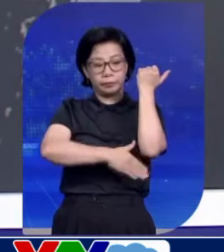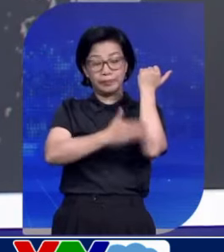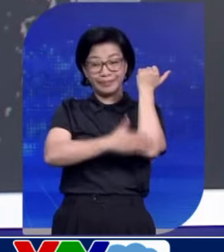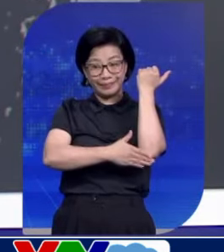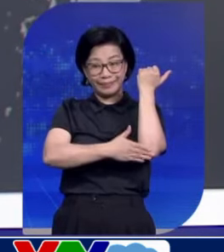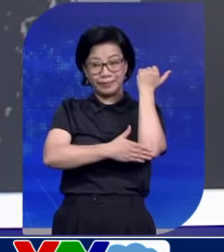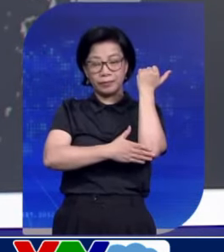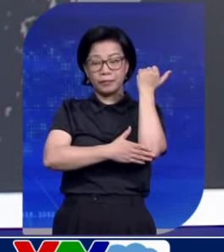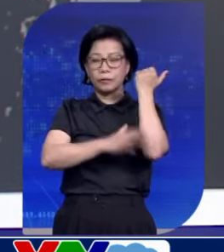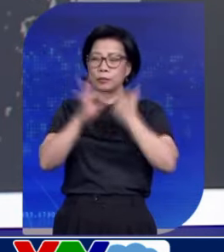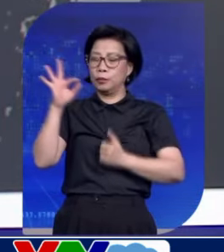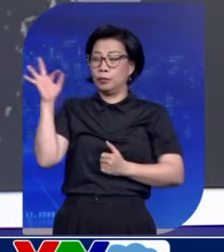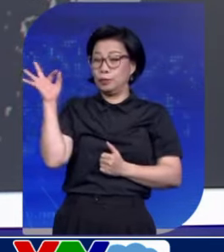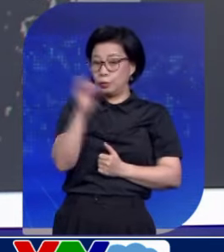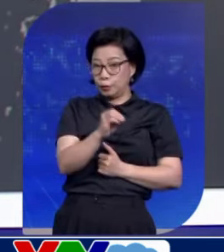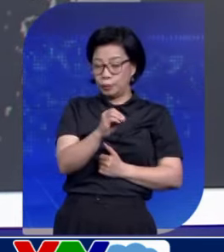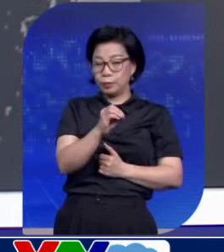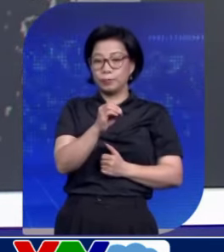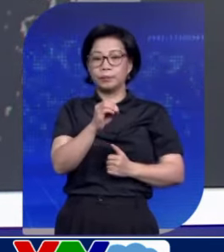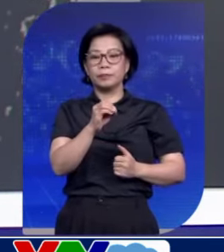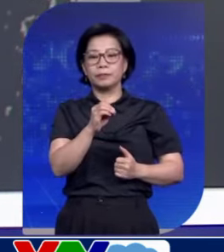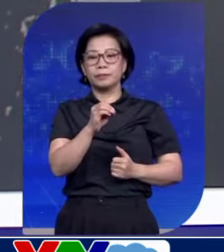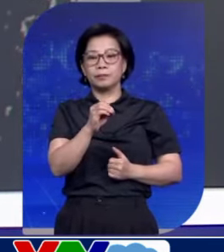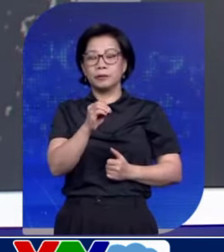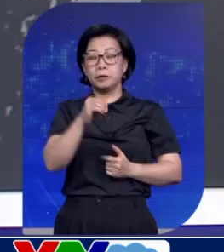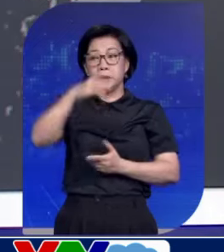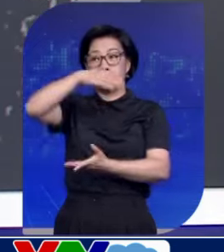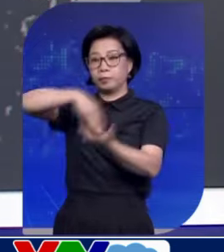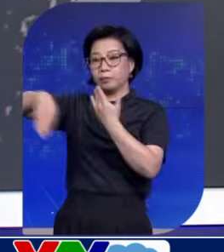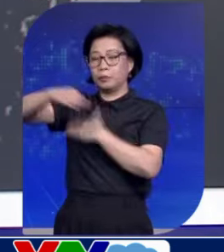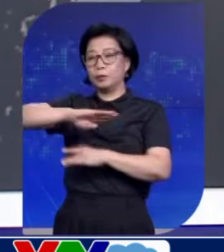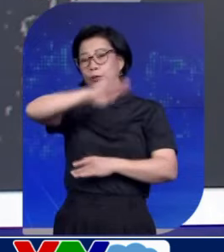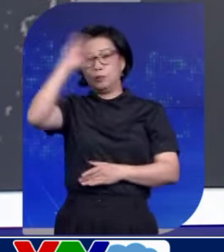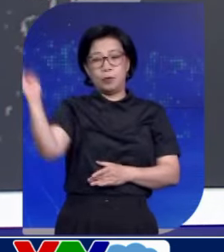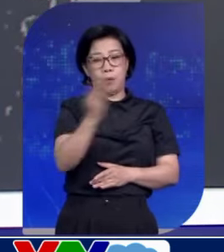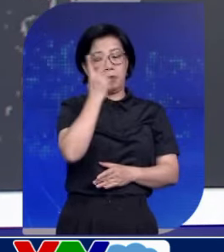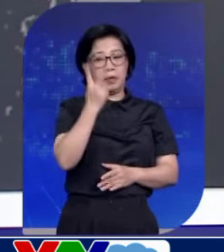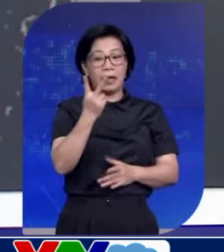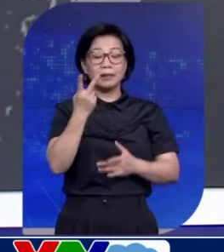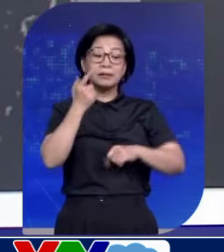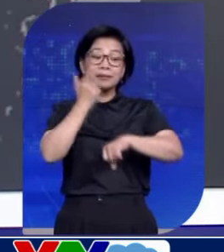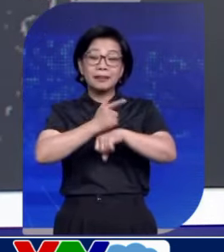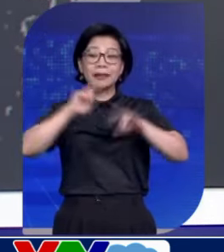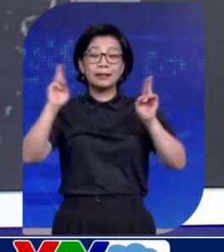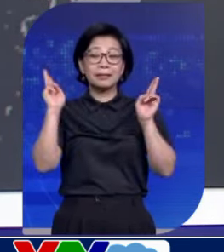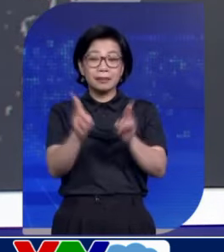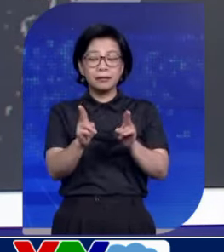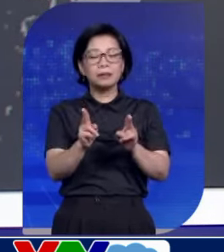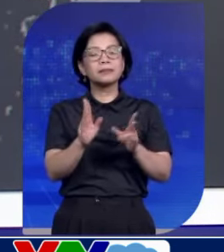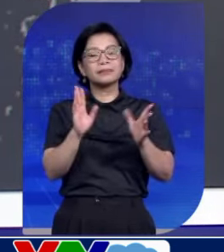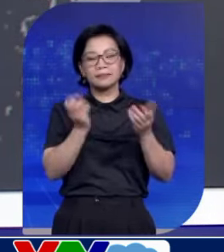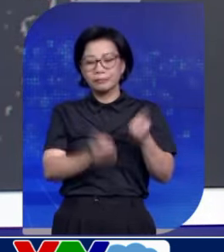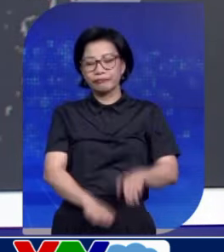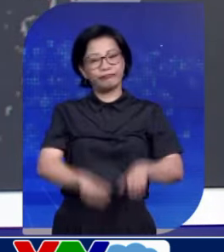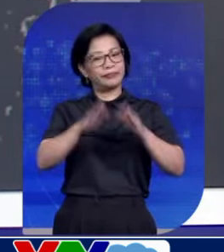có những nơi mưa to đến rất to và tiềm ẩn về lốc sét cũng như là gió giật mạnh. Mưa xuống trong thời gian ngắn cũng có khả năng gây ra tình trạng ngập